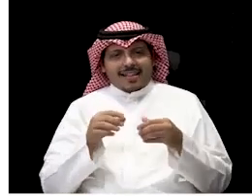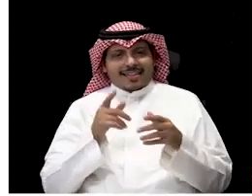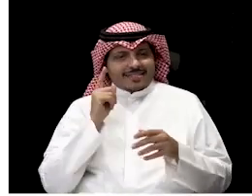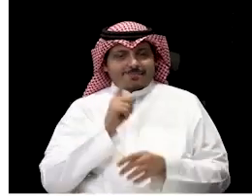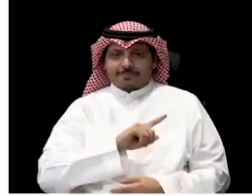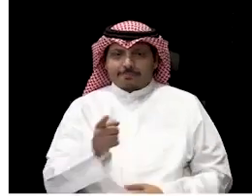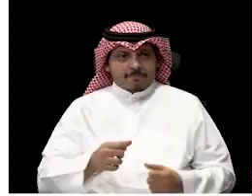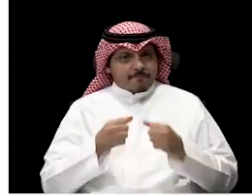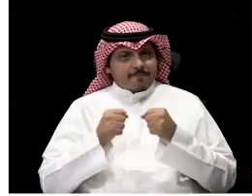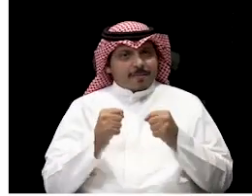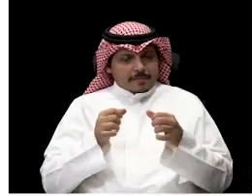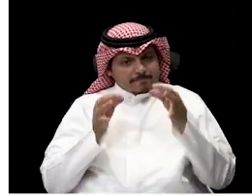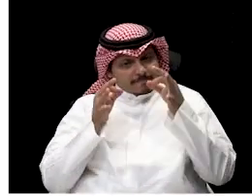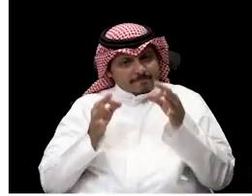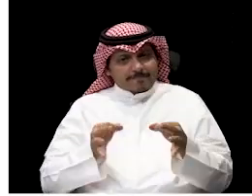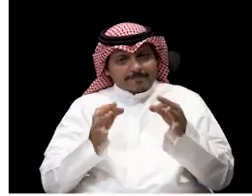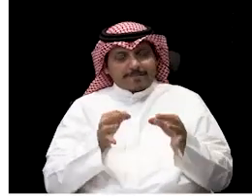تحمل المسؤوليات، أن تكون